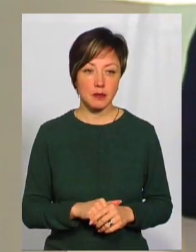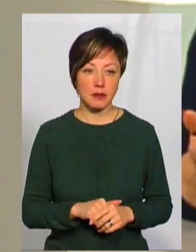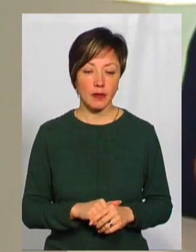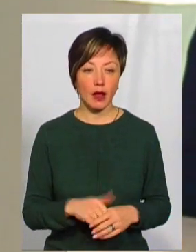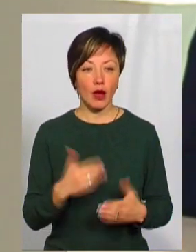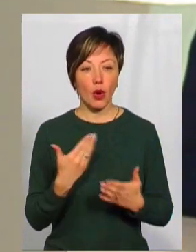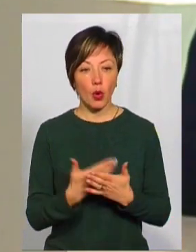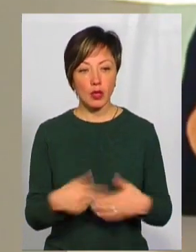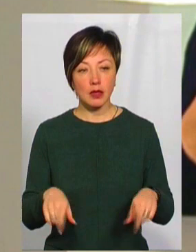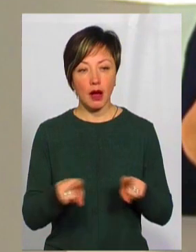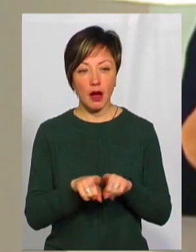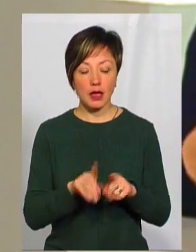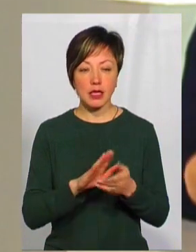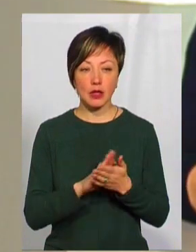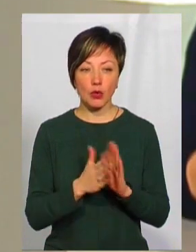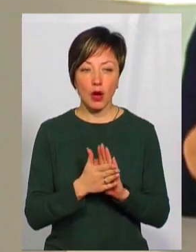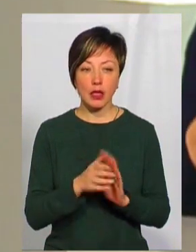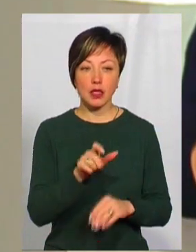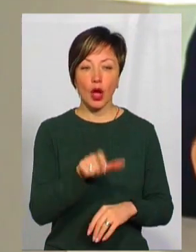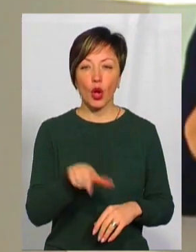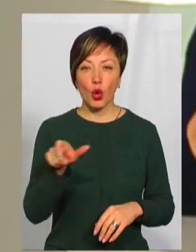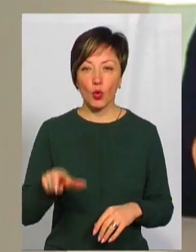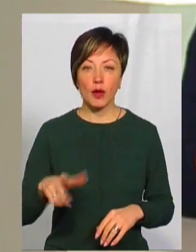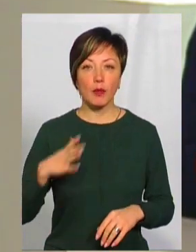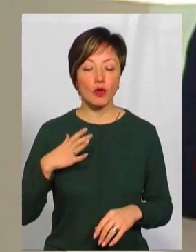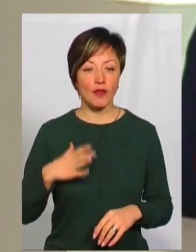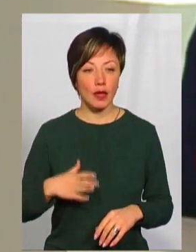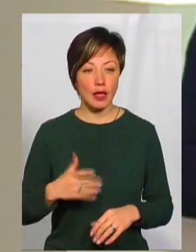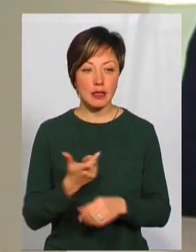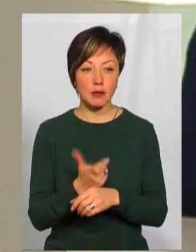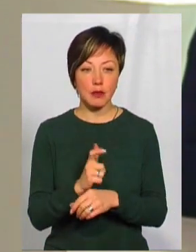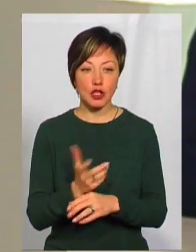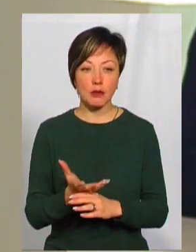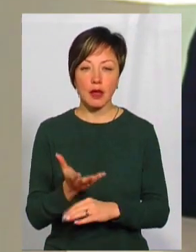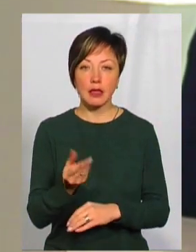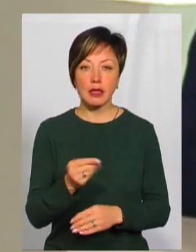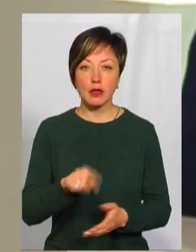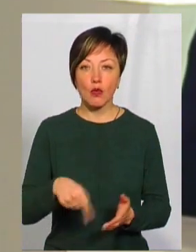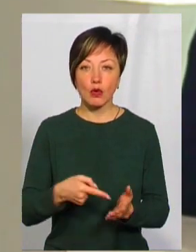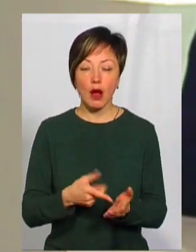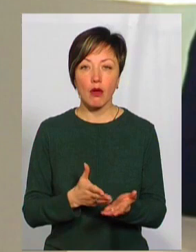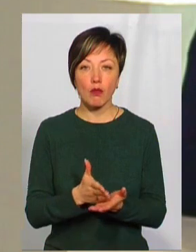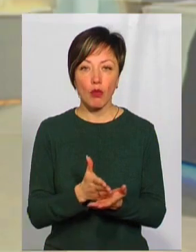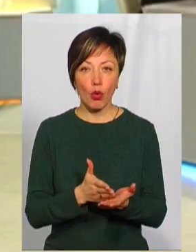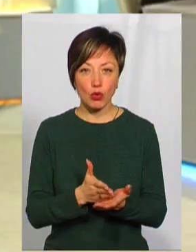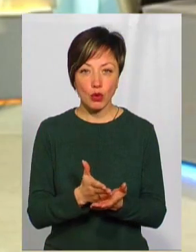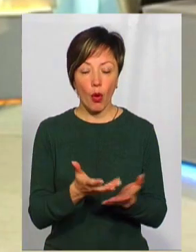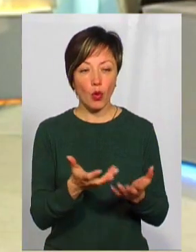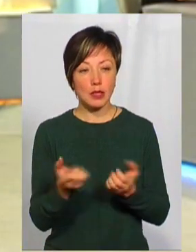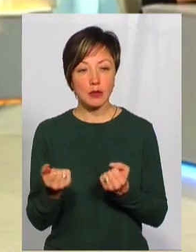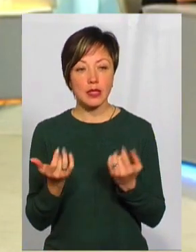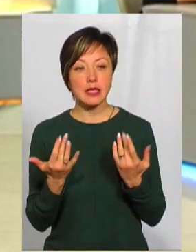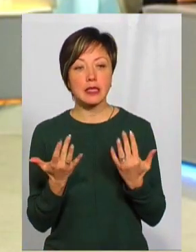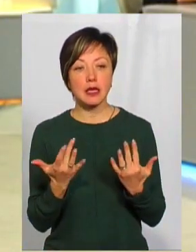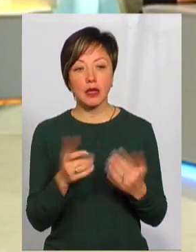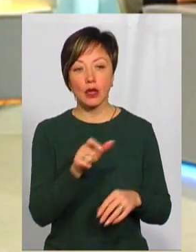от така ситуація, що людям доведеться більше платити за комунальні послуги, за ті послуги, які вони отримують. Скільки